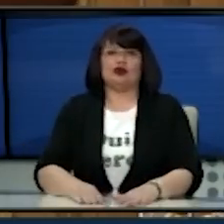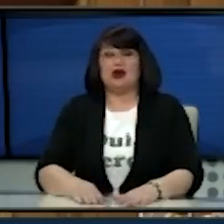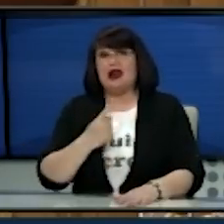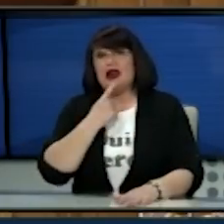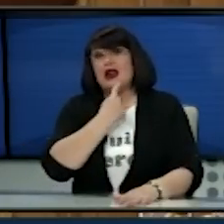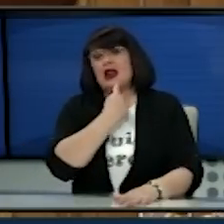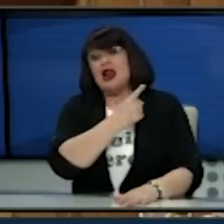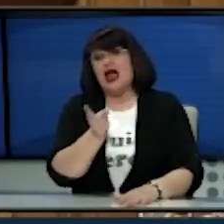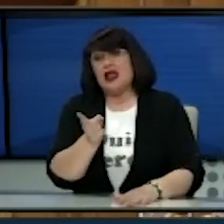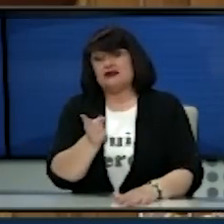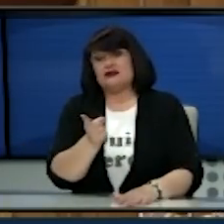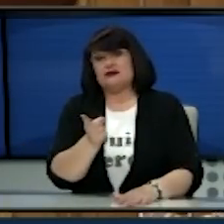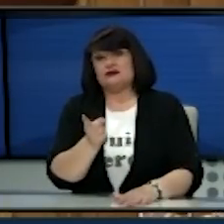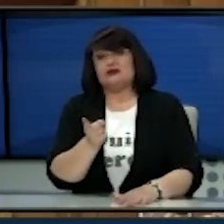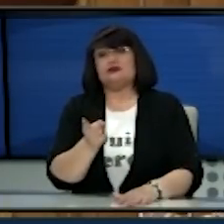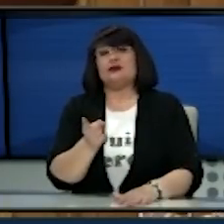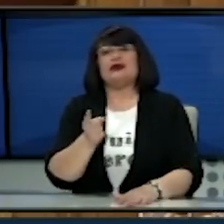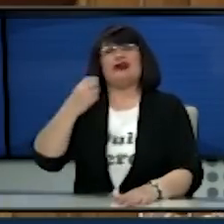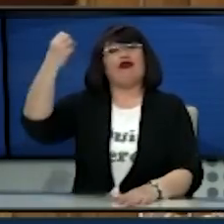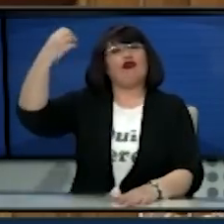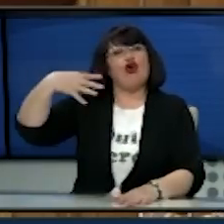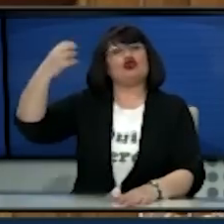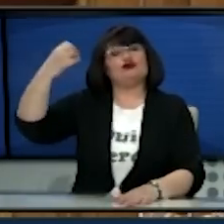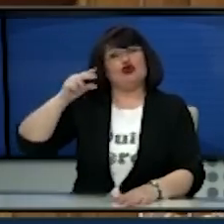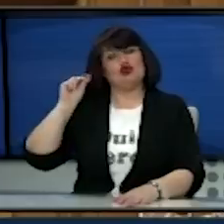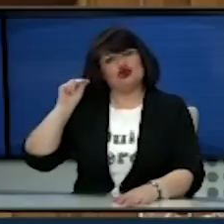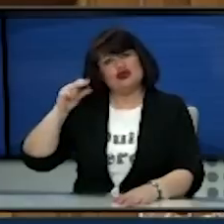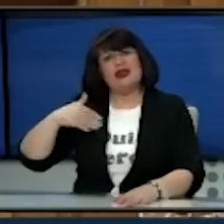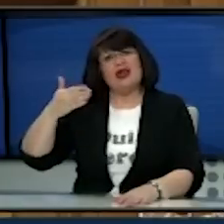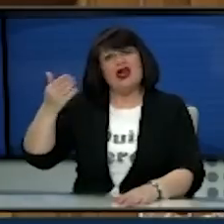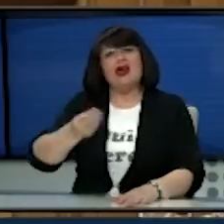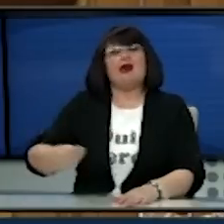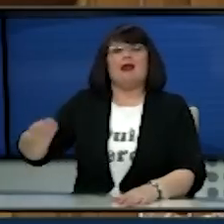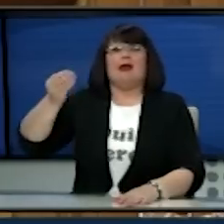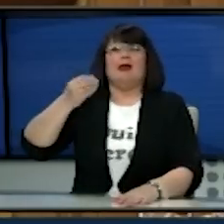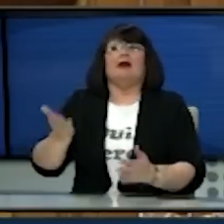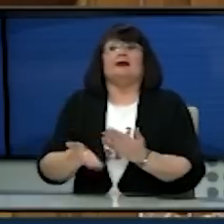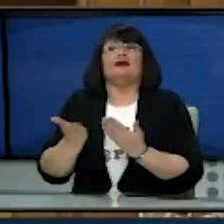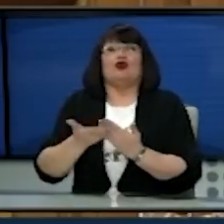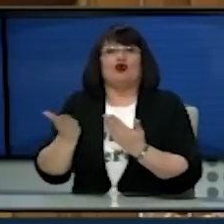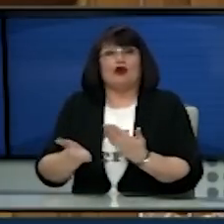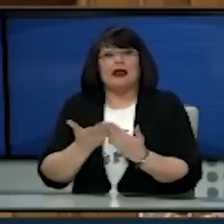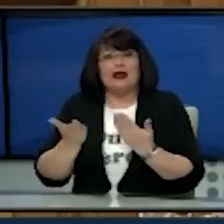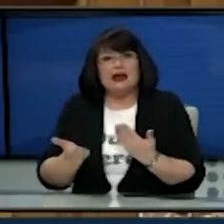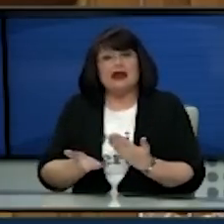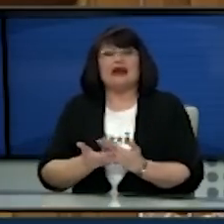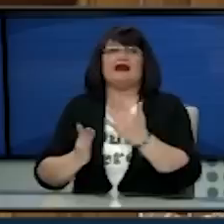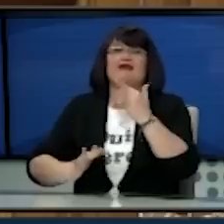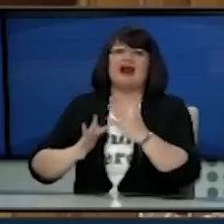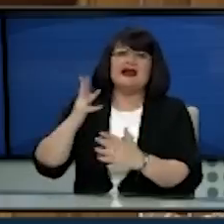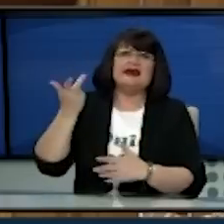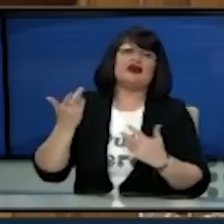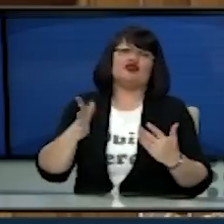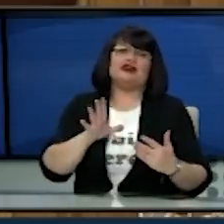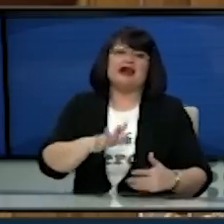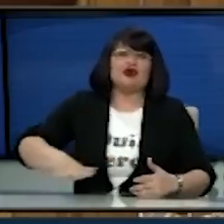υπόσχεστε ότι θα ανοίξει μια χαραμάδα, κάτι θα δώσετε επιπλέον για ανακούφιση, μια μικρή έστω βελτίωση για τη ζωή